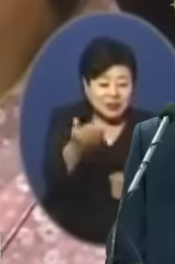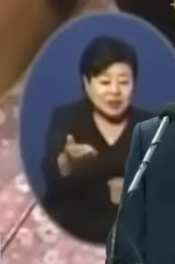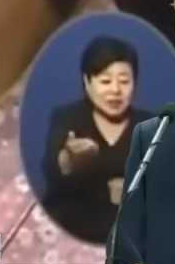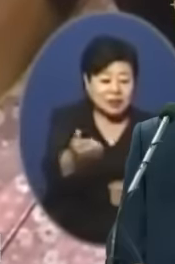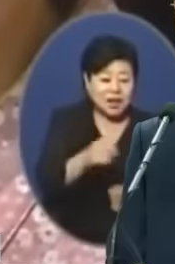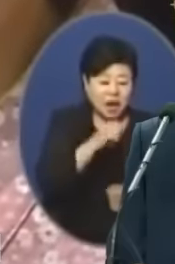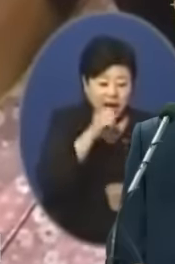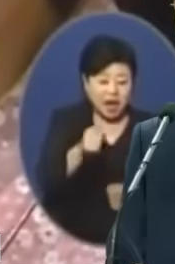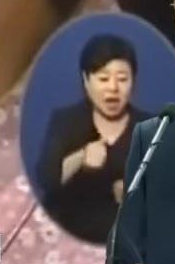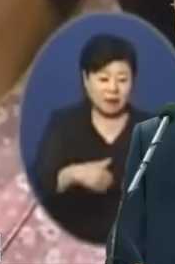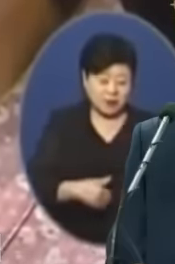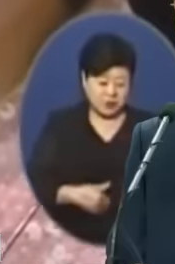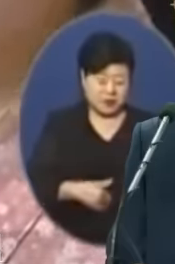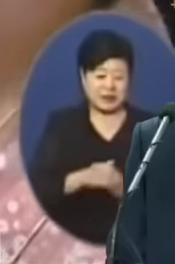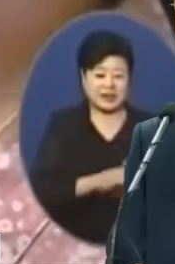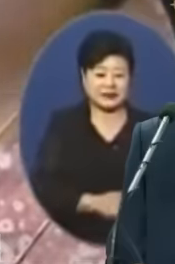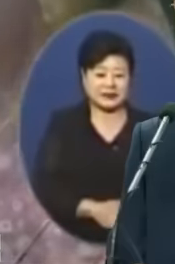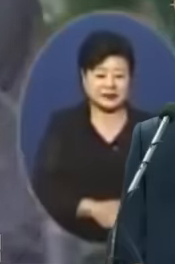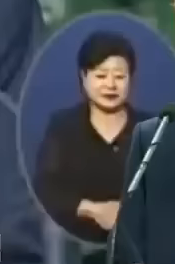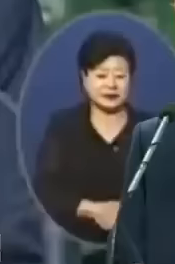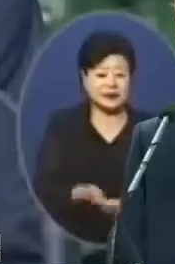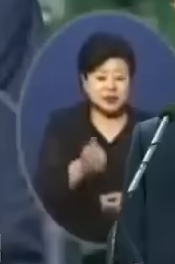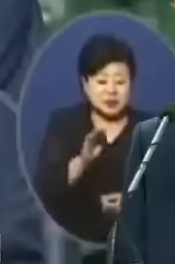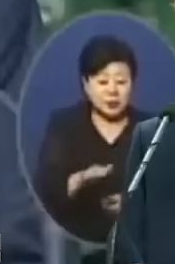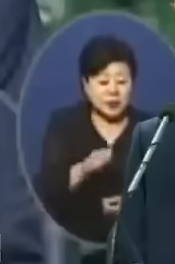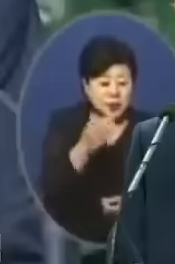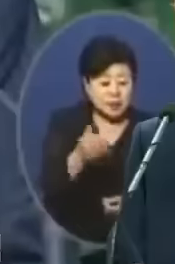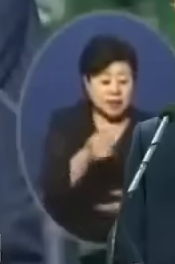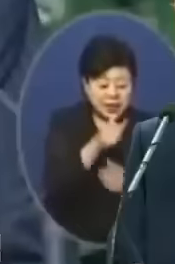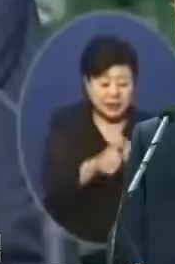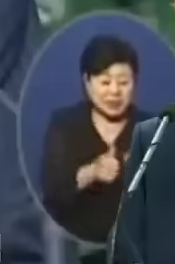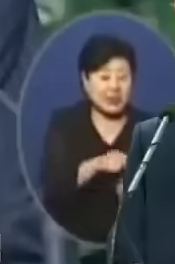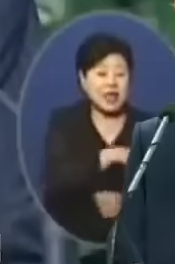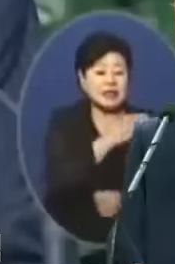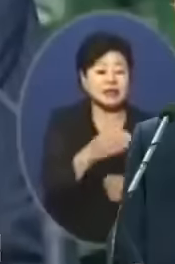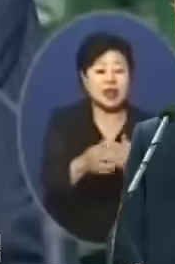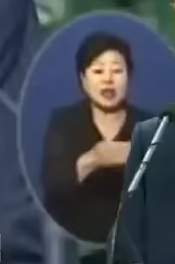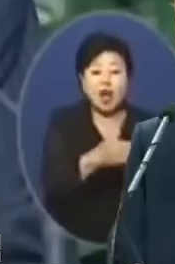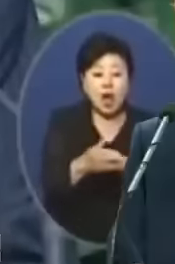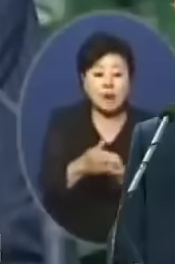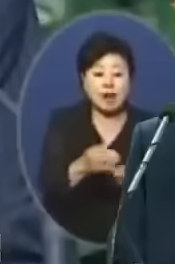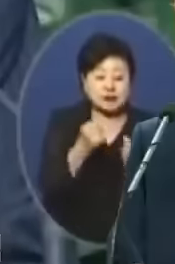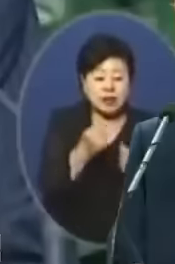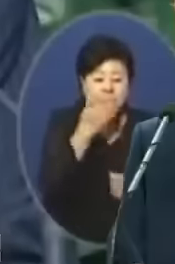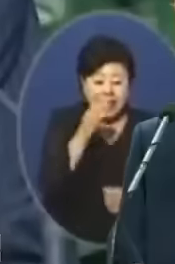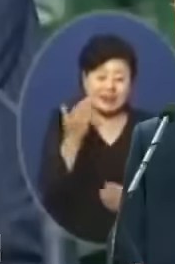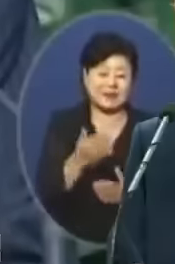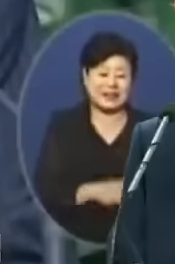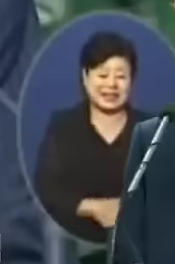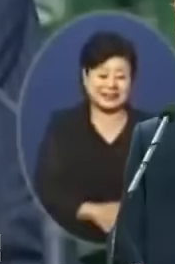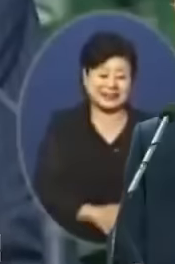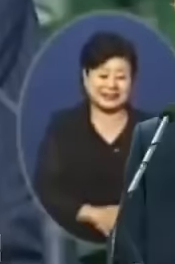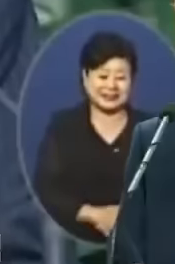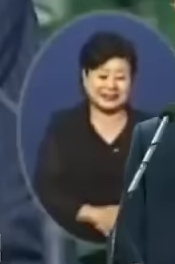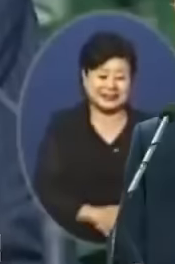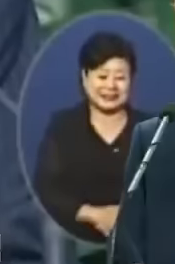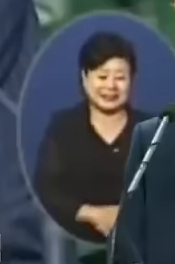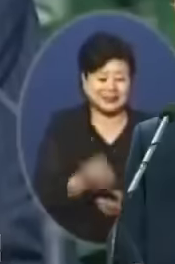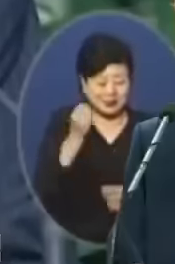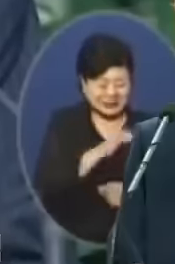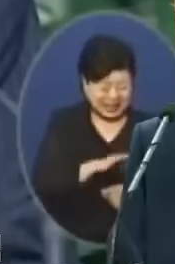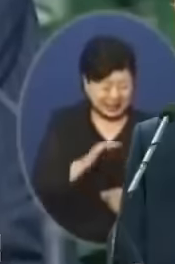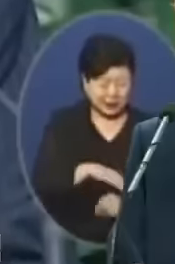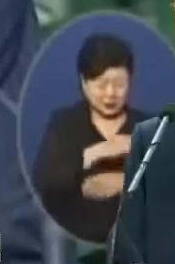여러분에게 절대적으로 필요한 것입니다. 그러면 여러분은 하나님의 능력을 체험하고 살아갈 수가 있는 것입니다. 내